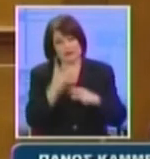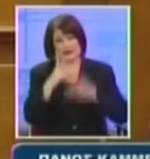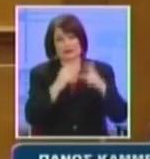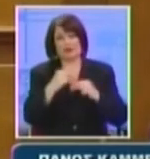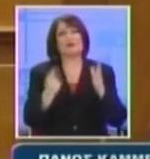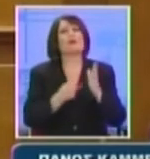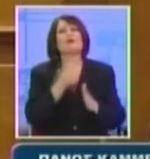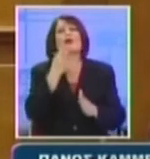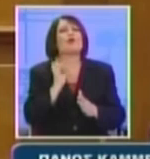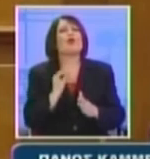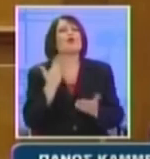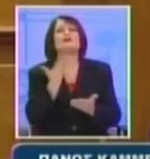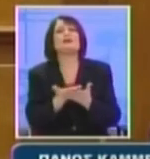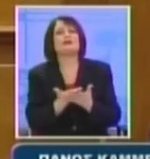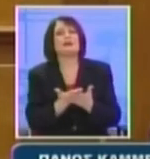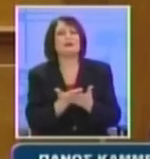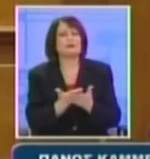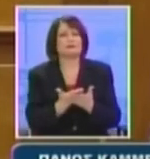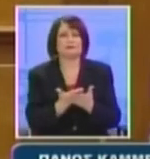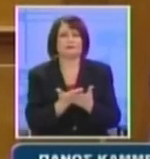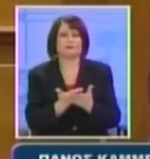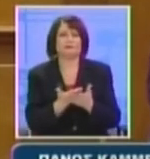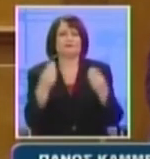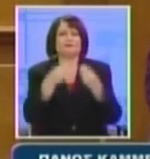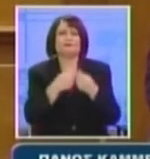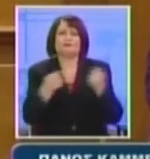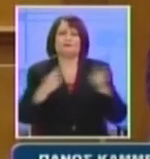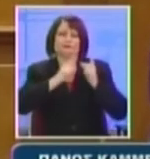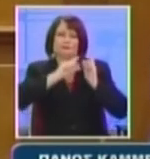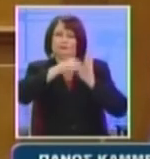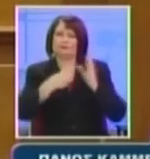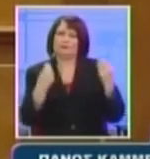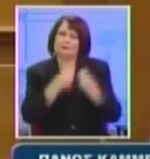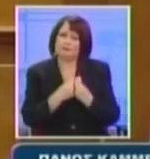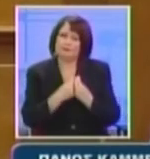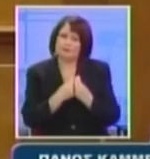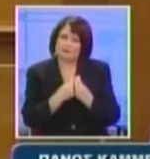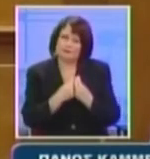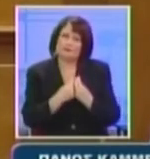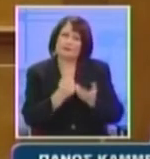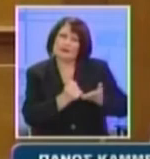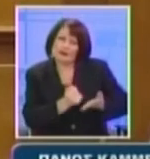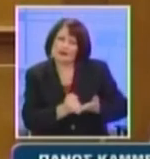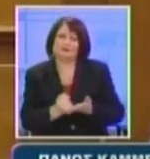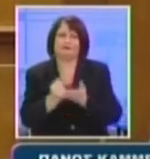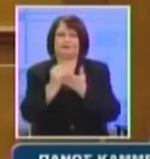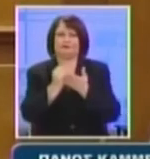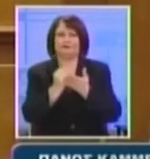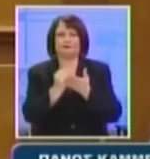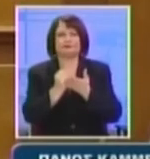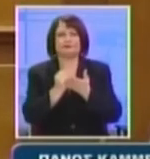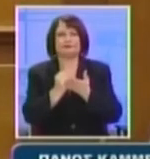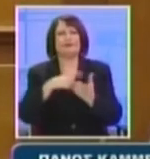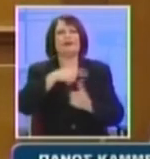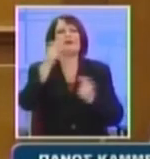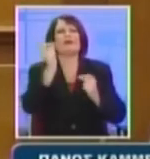με αφορμή την εφαρμογή των μνημονίων και την είσοδο στο μηχανισμό στήριξης της